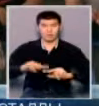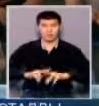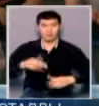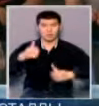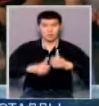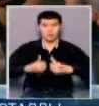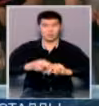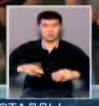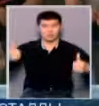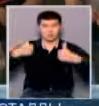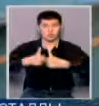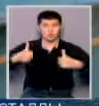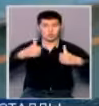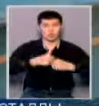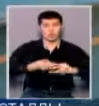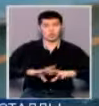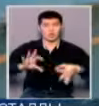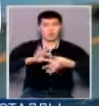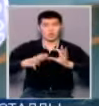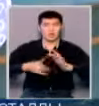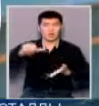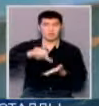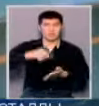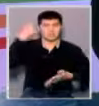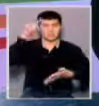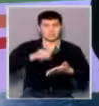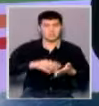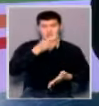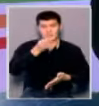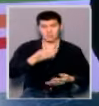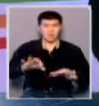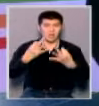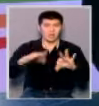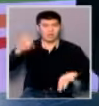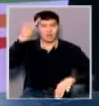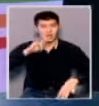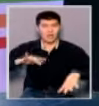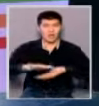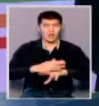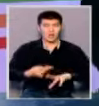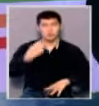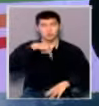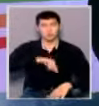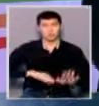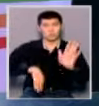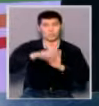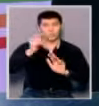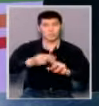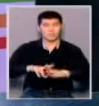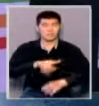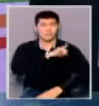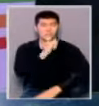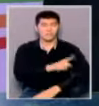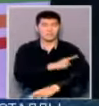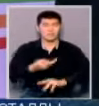топ жарып, еліміздің абыройын асқақтататынына сенетінін айтты. Егеменді Қазақстанның рухы биік, ерік жігері